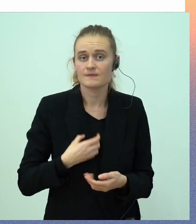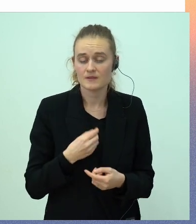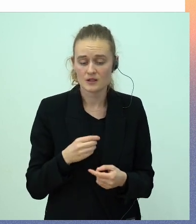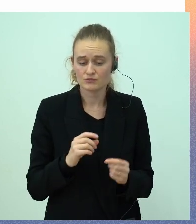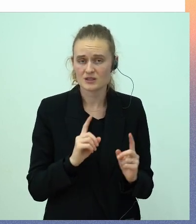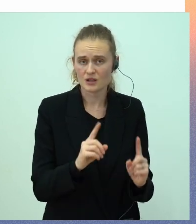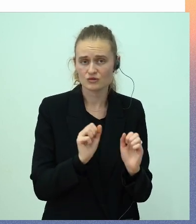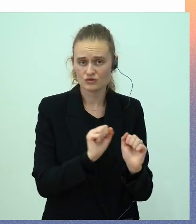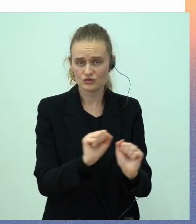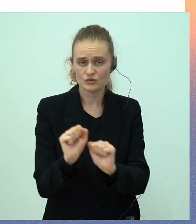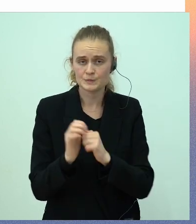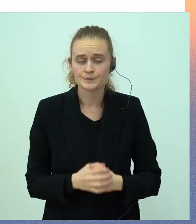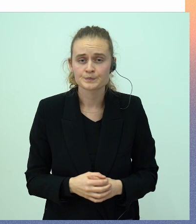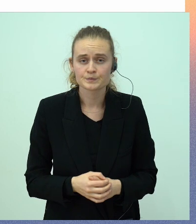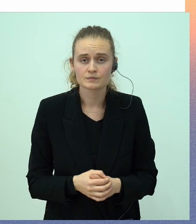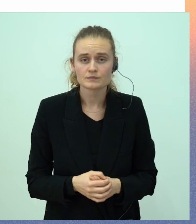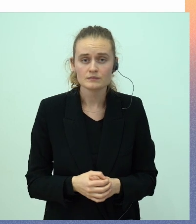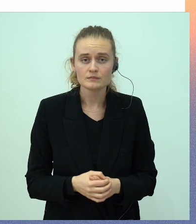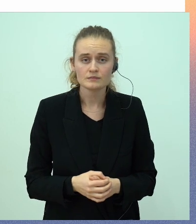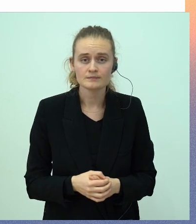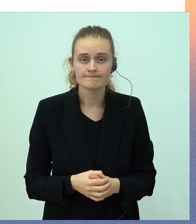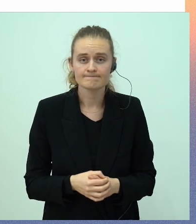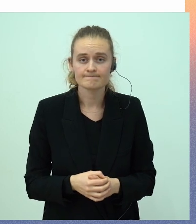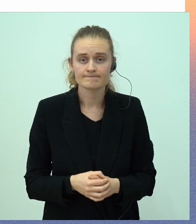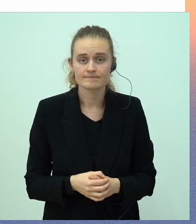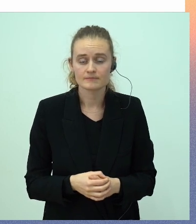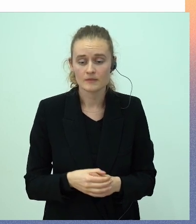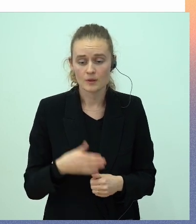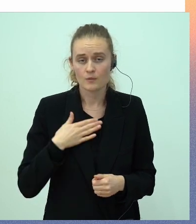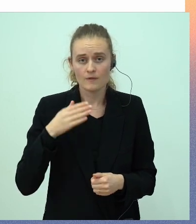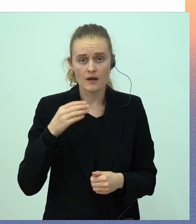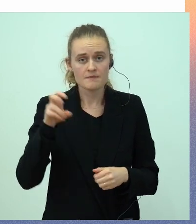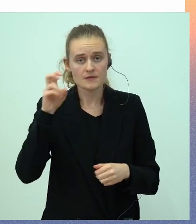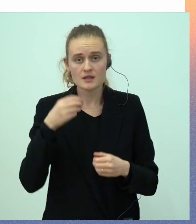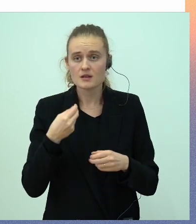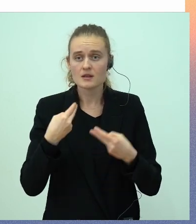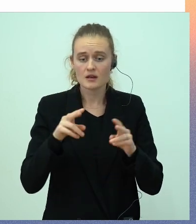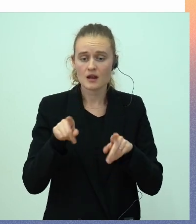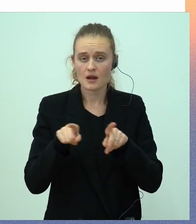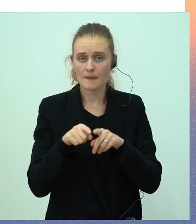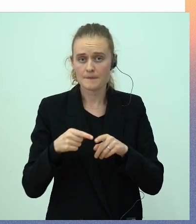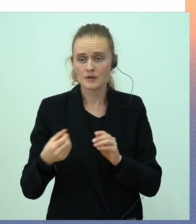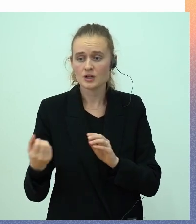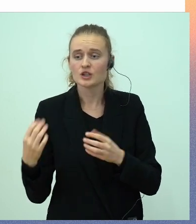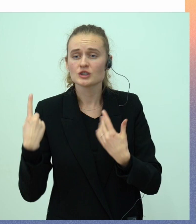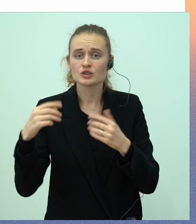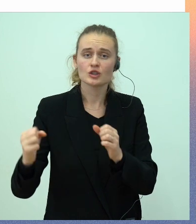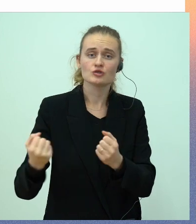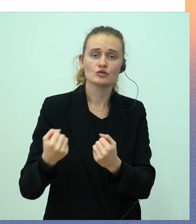Mums nereikia, kad mus kažkas gintų, mums reikia, kad mes turėtume savo valstybę